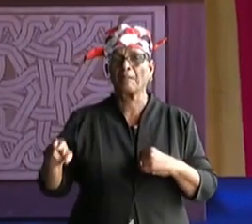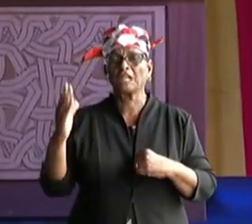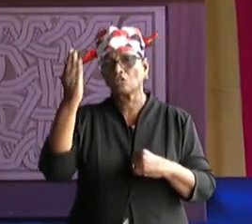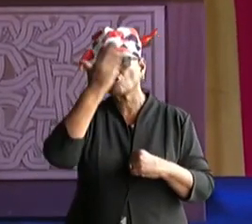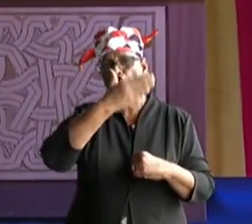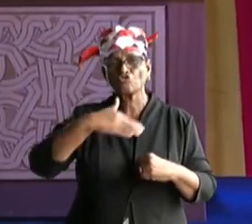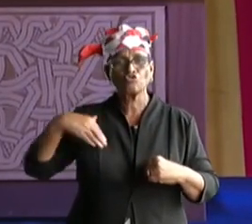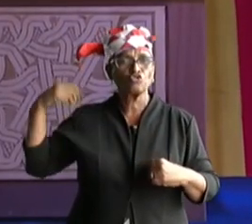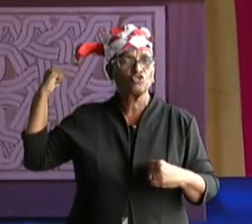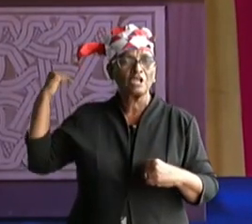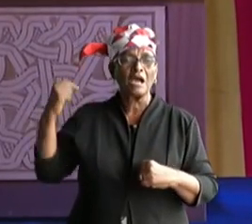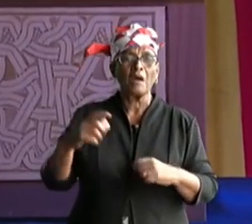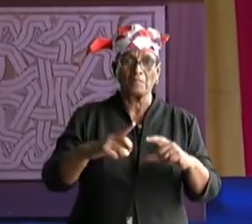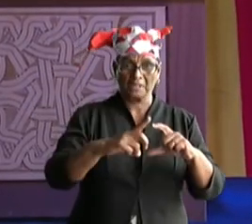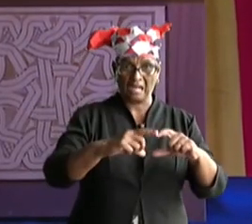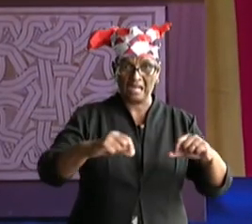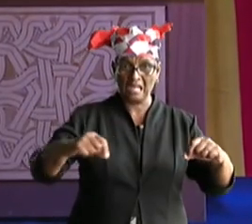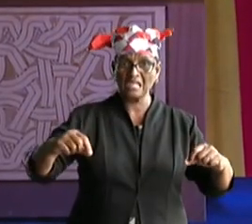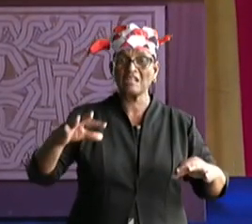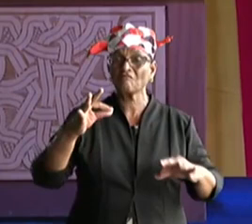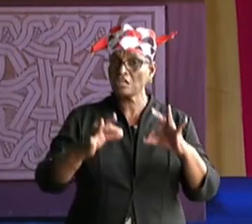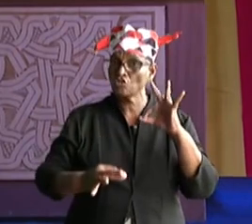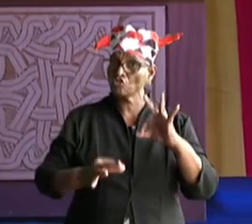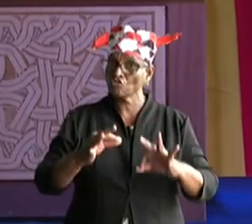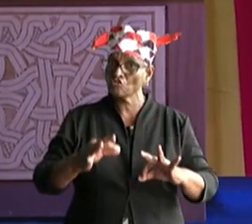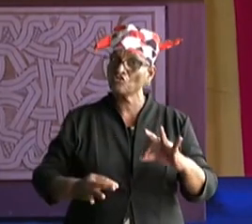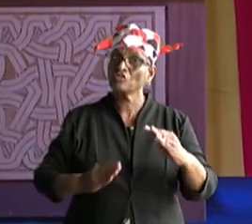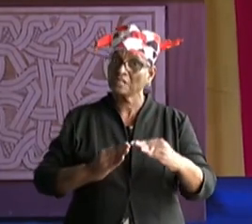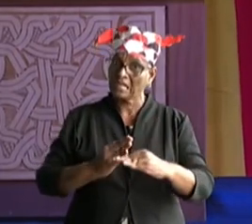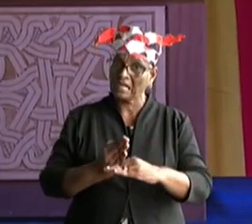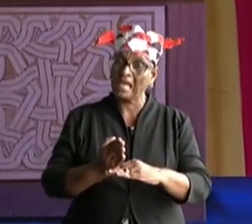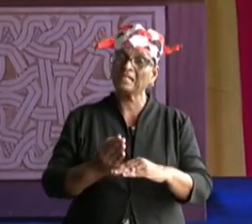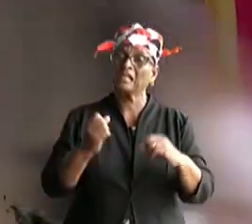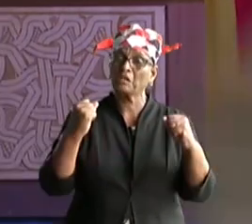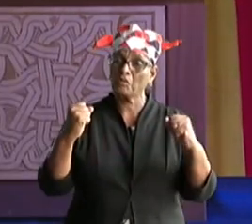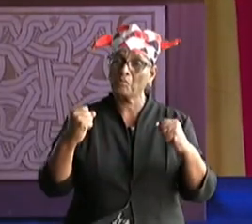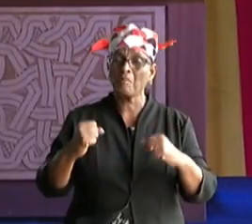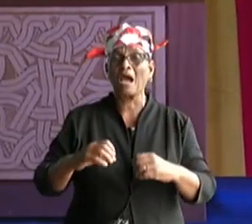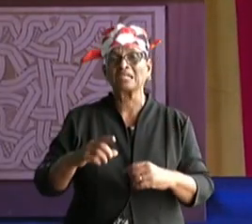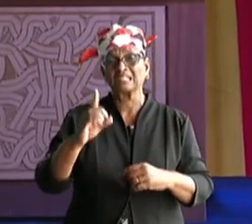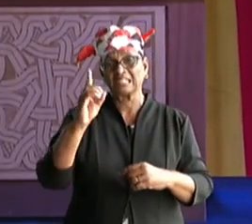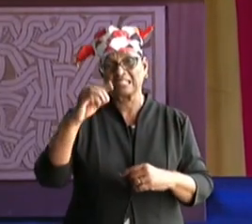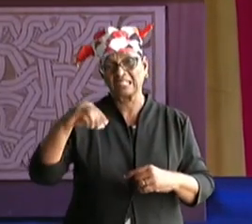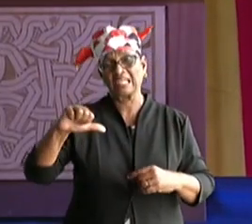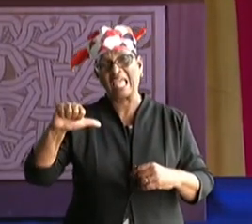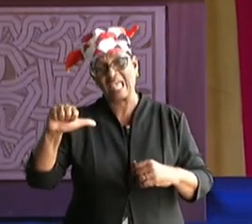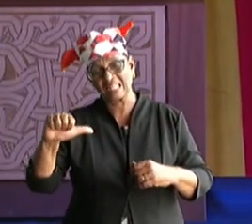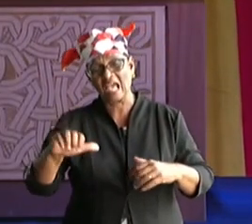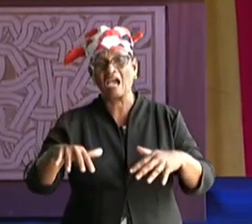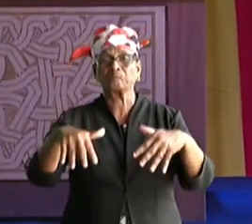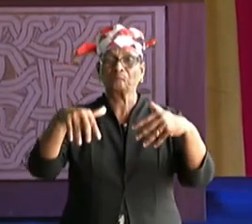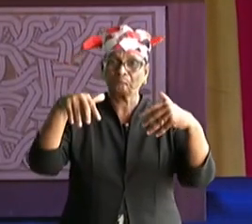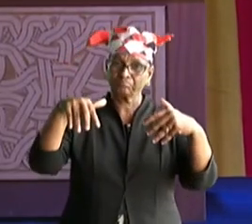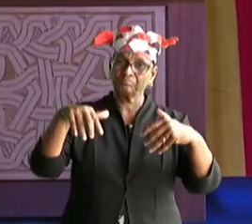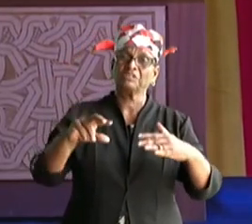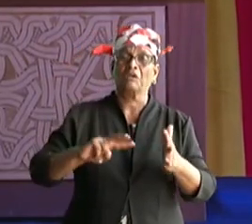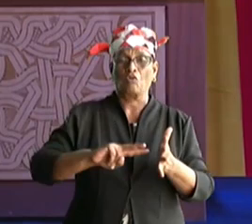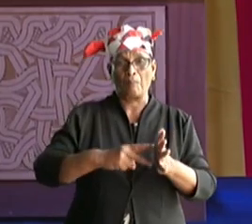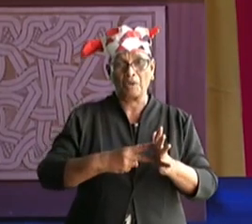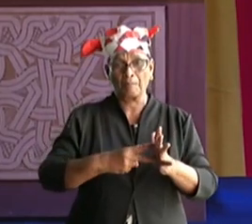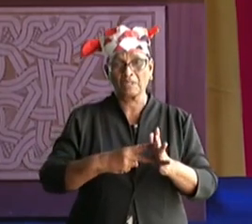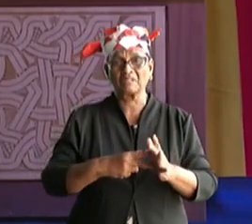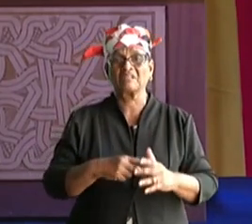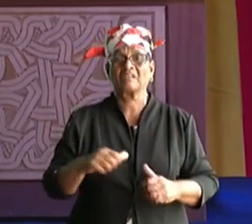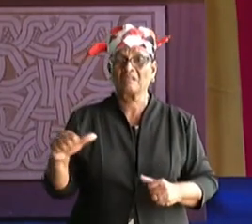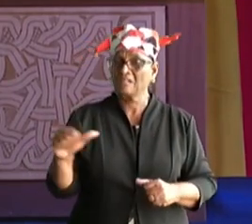de leden van de rechterlijke macht, de leden van het Hoge College van Staat, de leden van het Korps Diplomatiek, deken